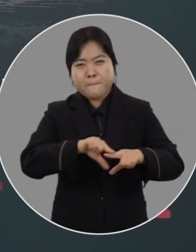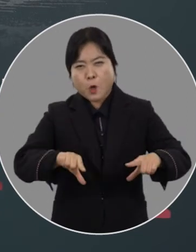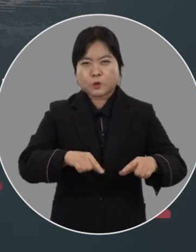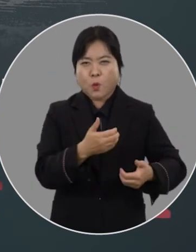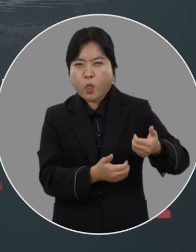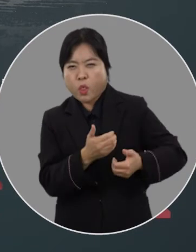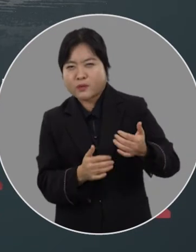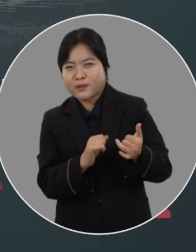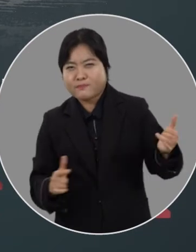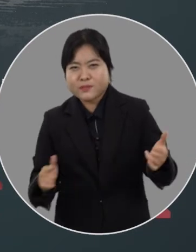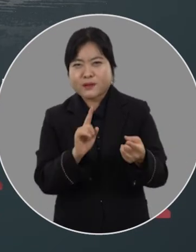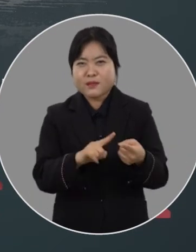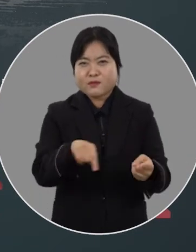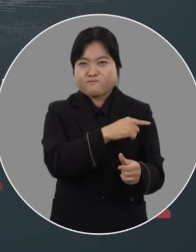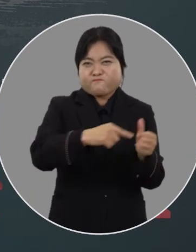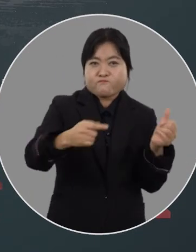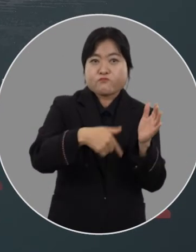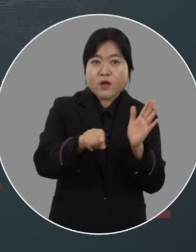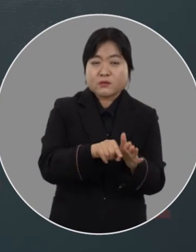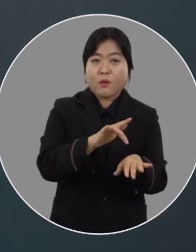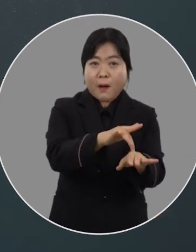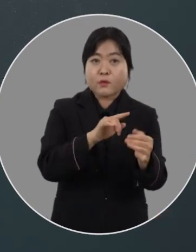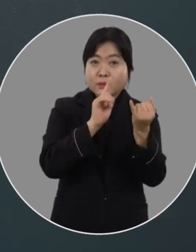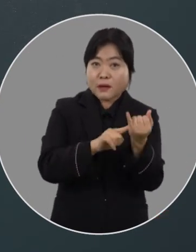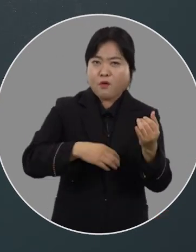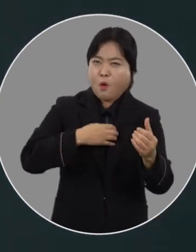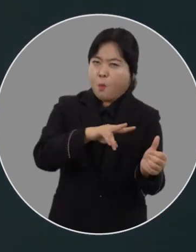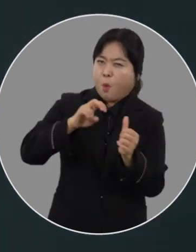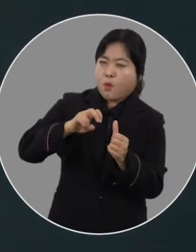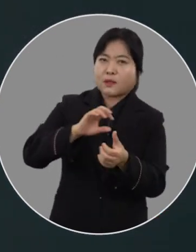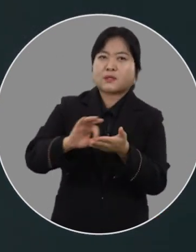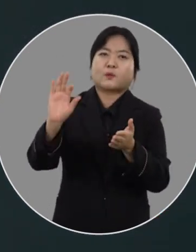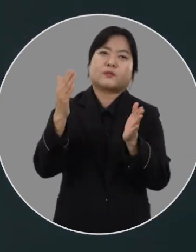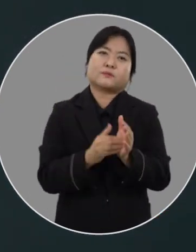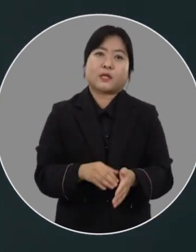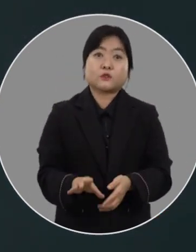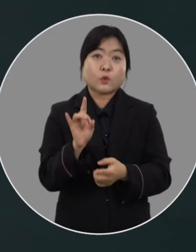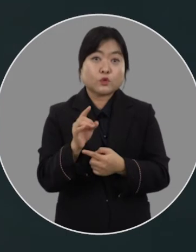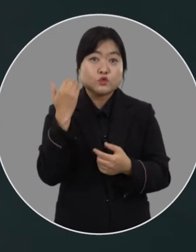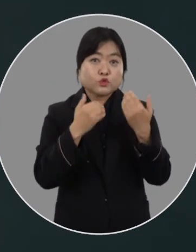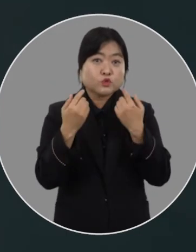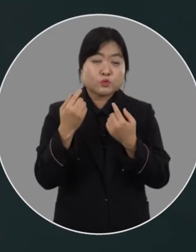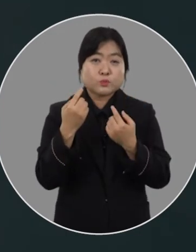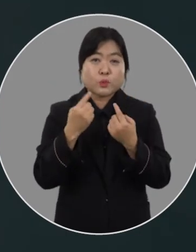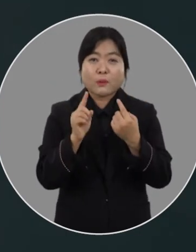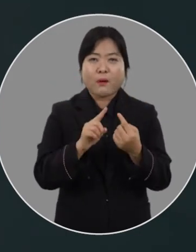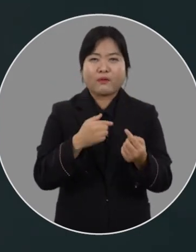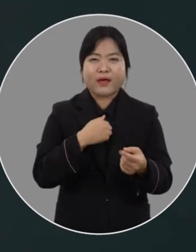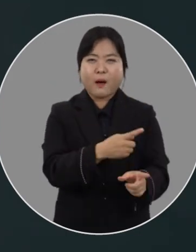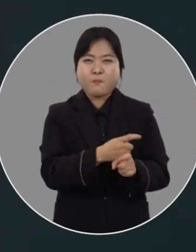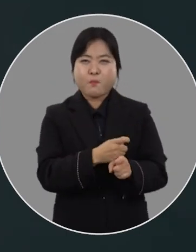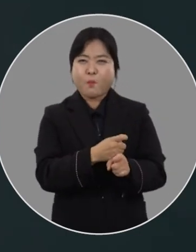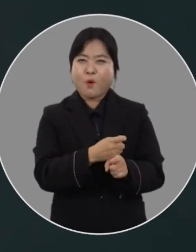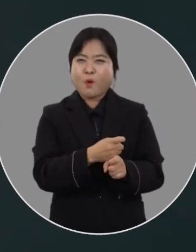없애버리는 수단으로 마녀 사냥이 혐오가 사용되었다라고 하는 것이었습니다. 초기에는 누구보다도 보복당할 일이